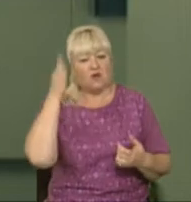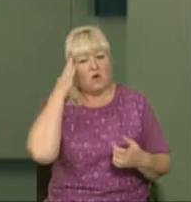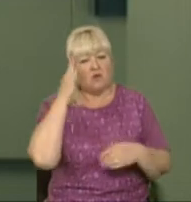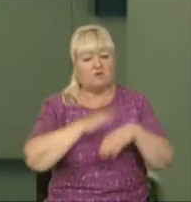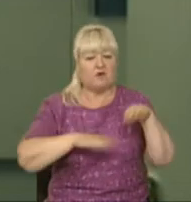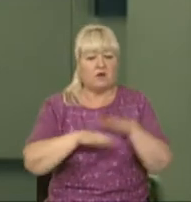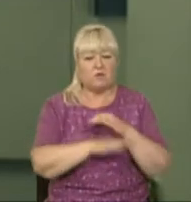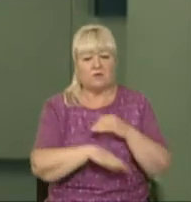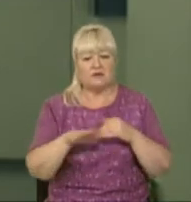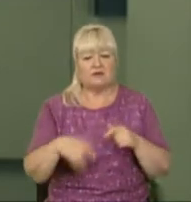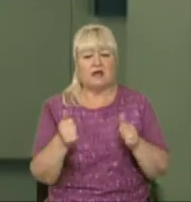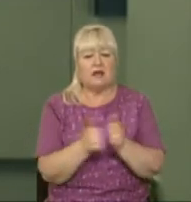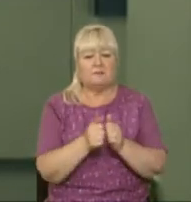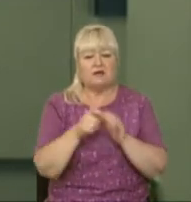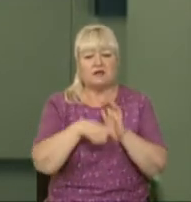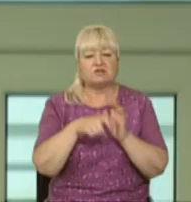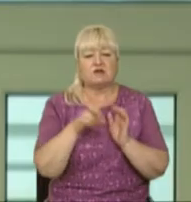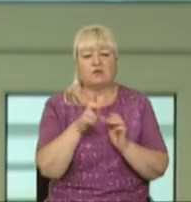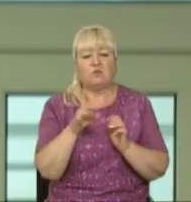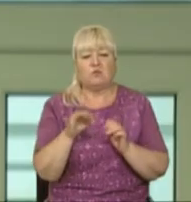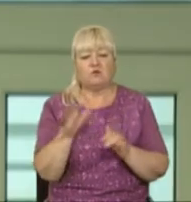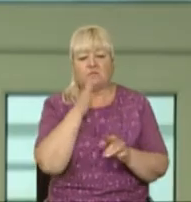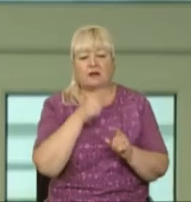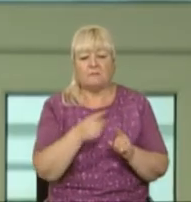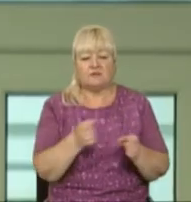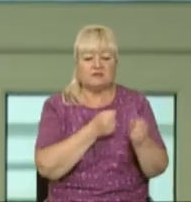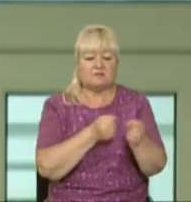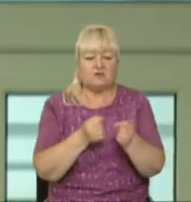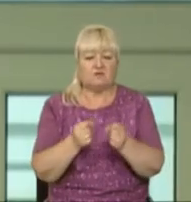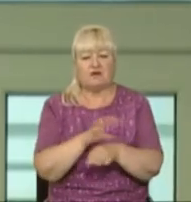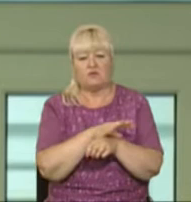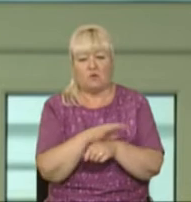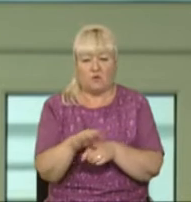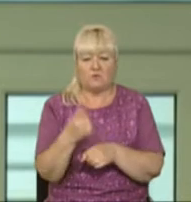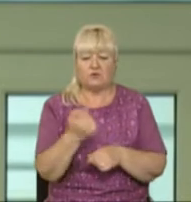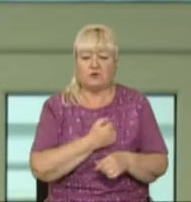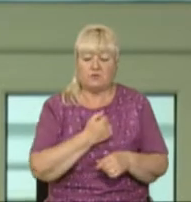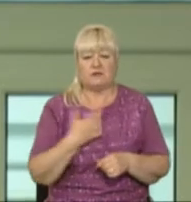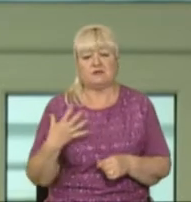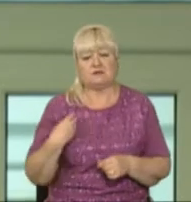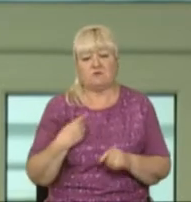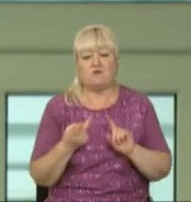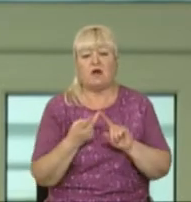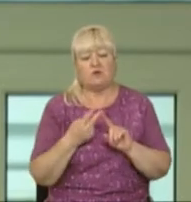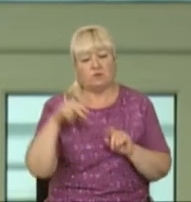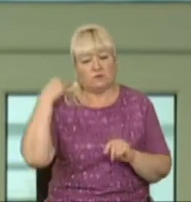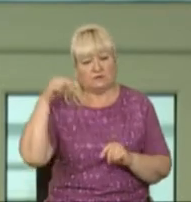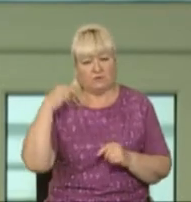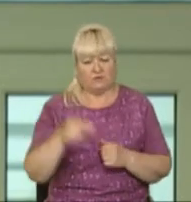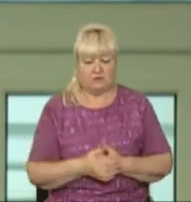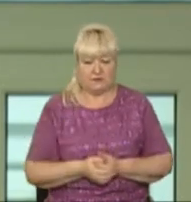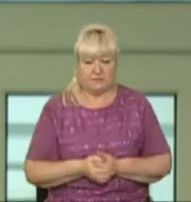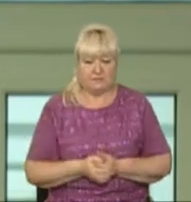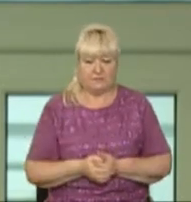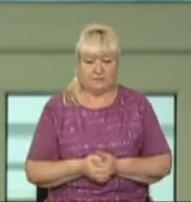та ніг біля шахти Бутівка під час мінометного обстрілу. Один боєць зі Львова, другий із Запоріжжя.